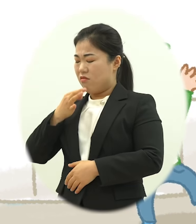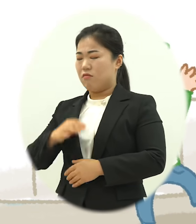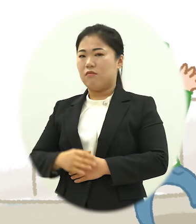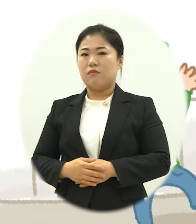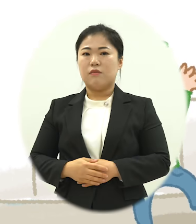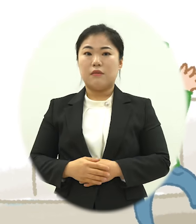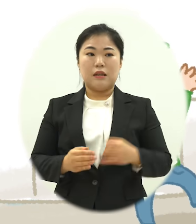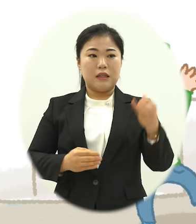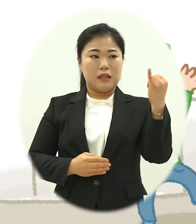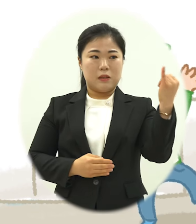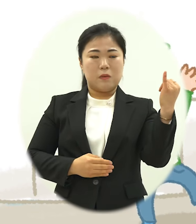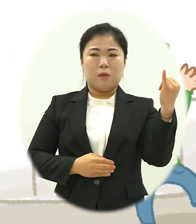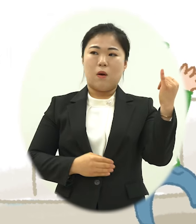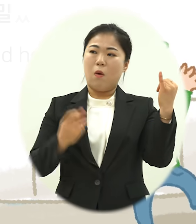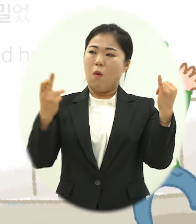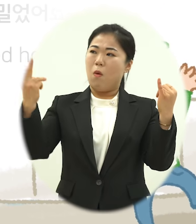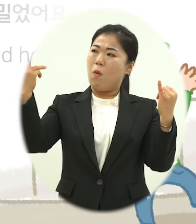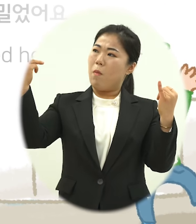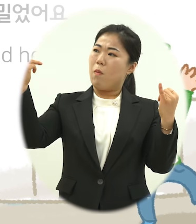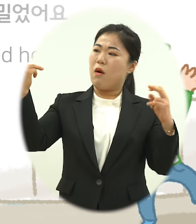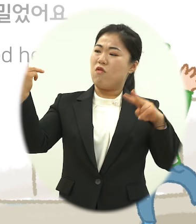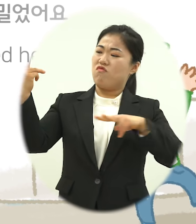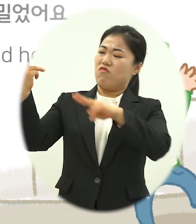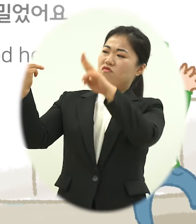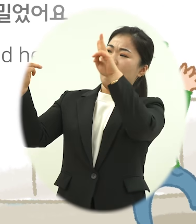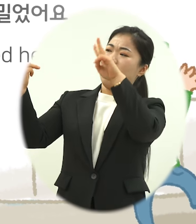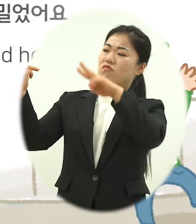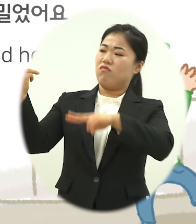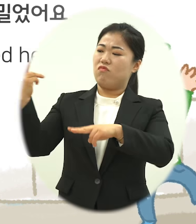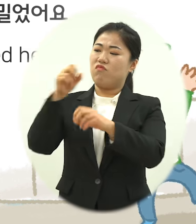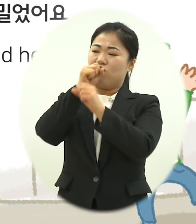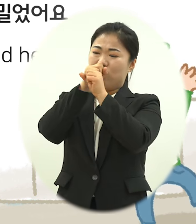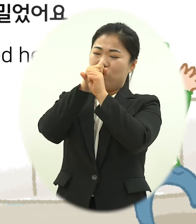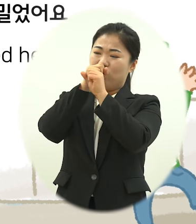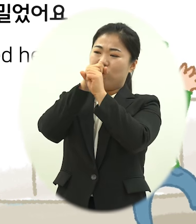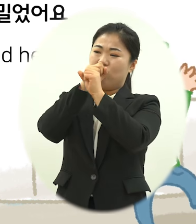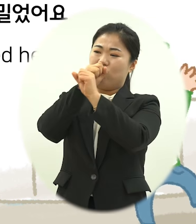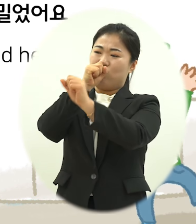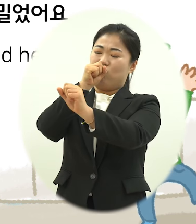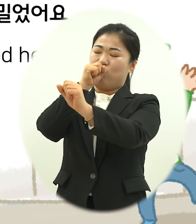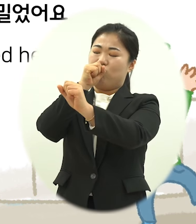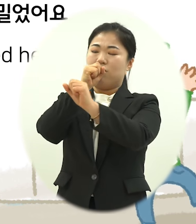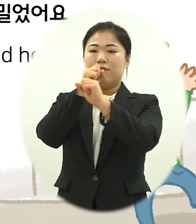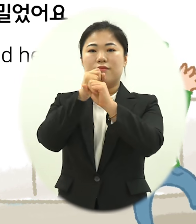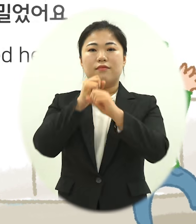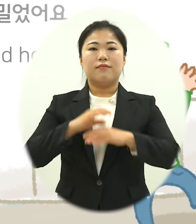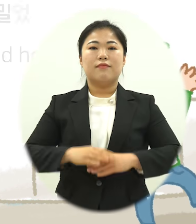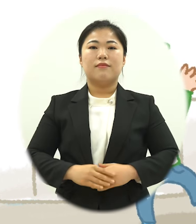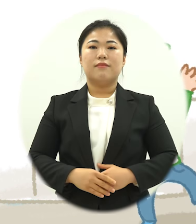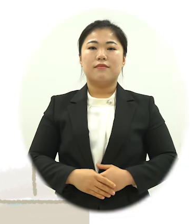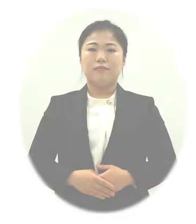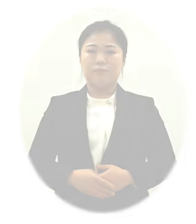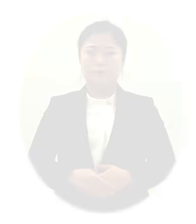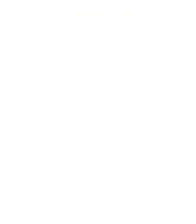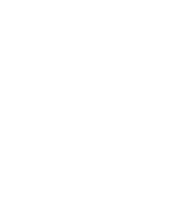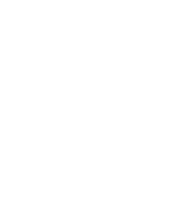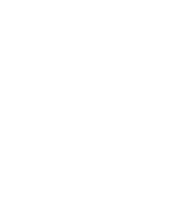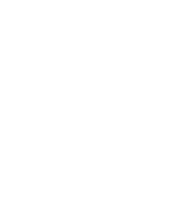넌 소리는 오빠를 흘겨보며 입을 삐쭉 내밀어 써요